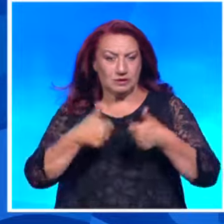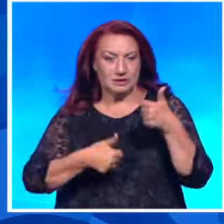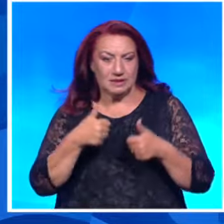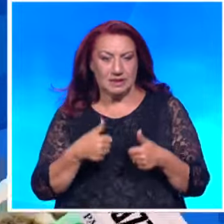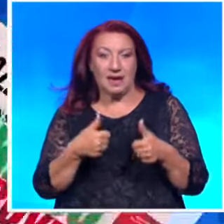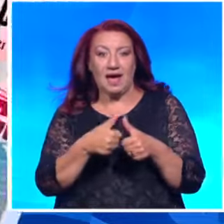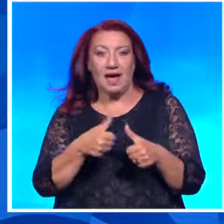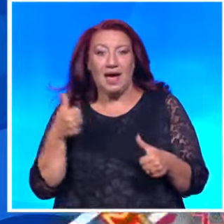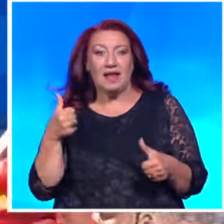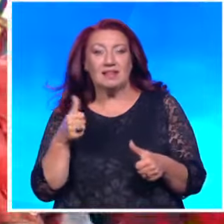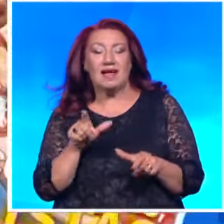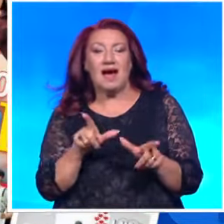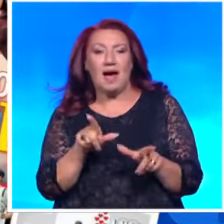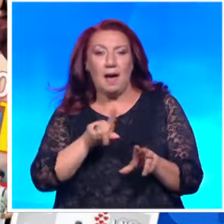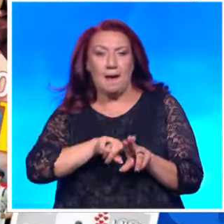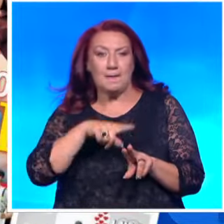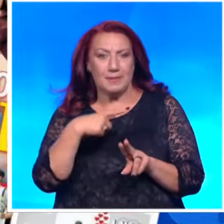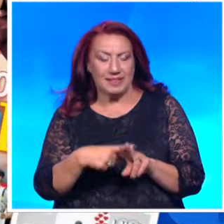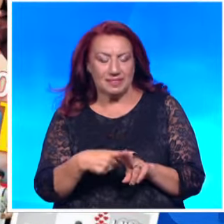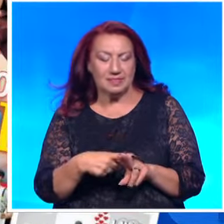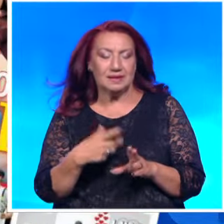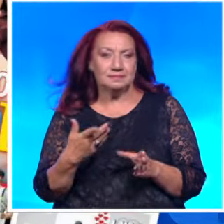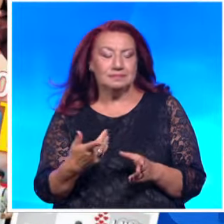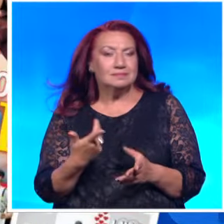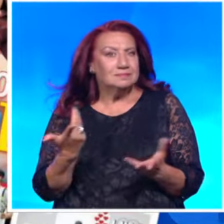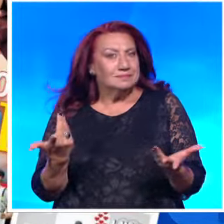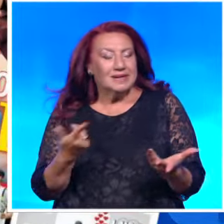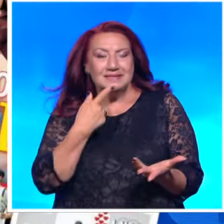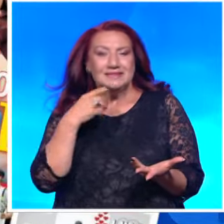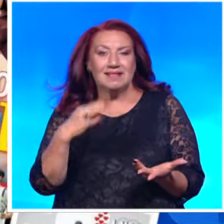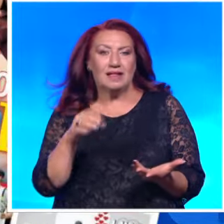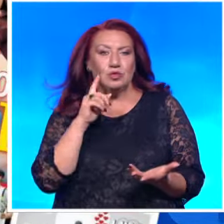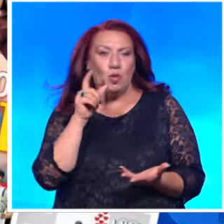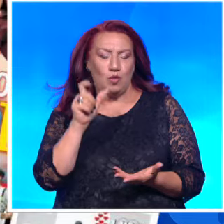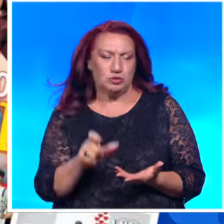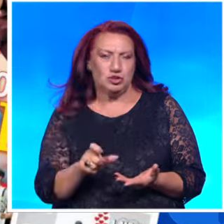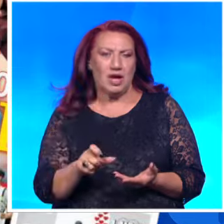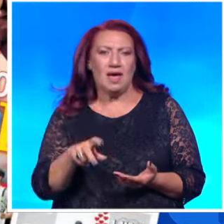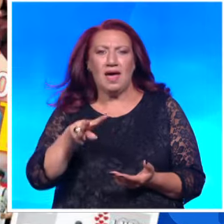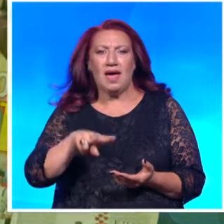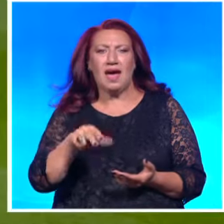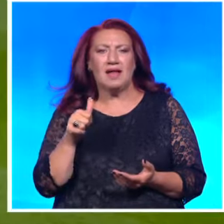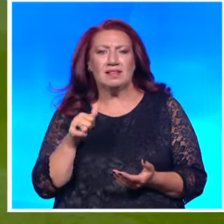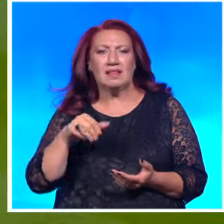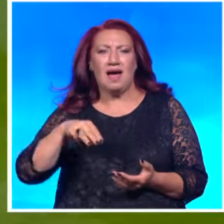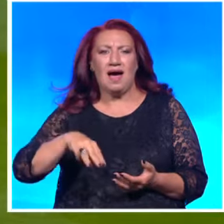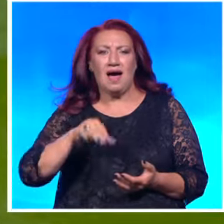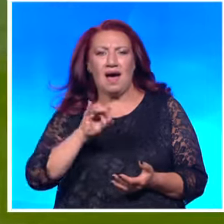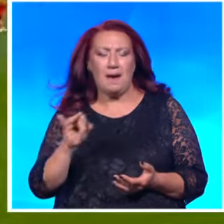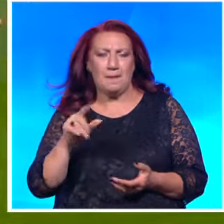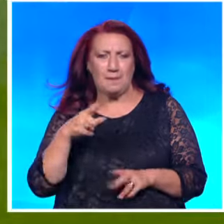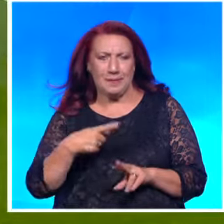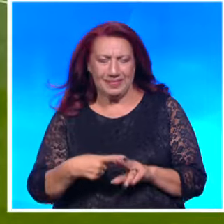Ламин – финал. Феномен. Златно момче. Ламин Ямал вкара неспасяем гол на Франция със скорост 102 км в